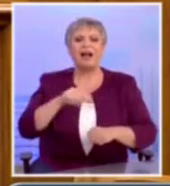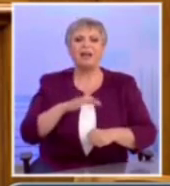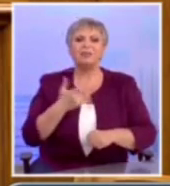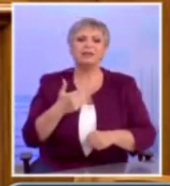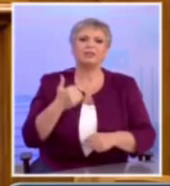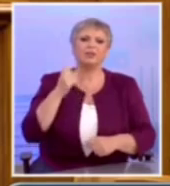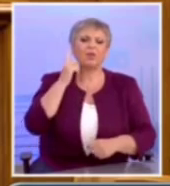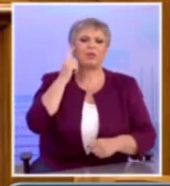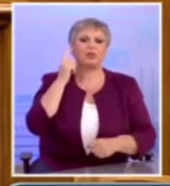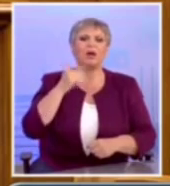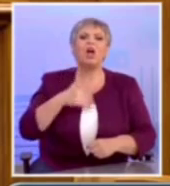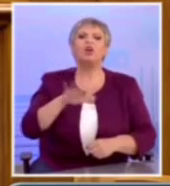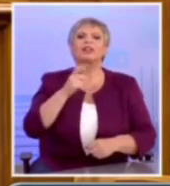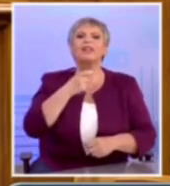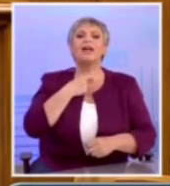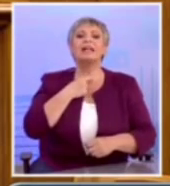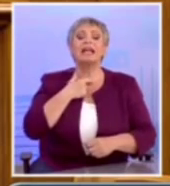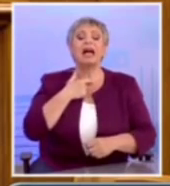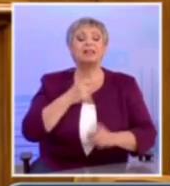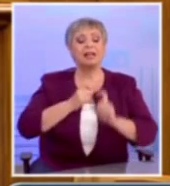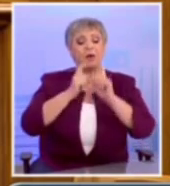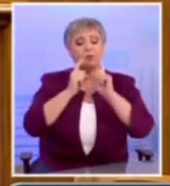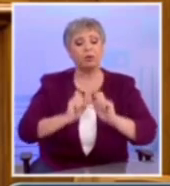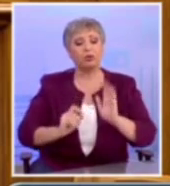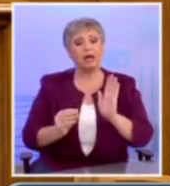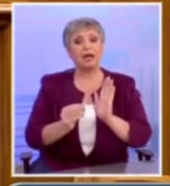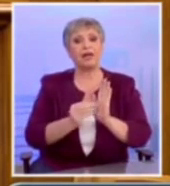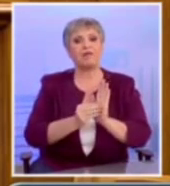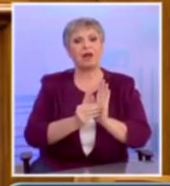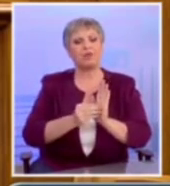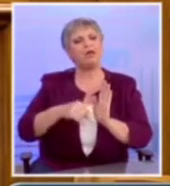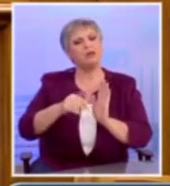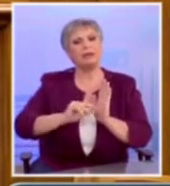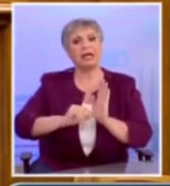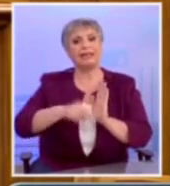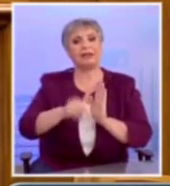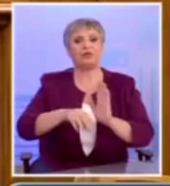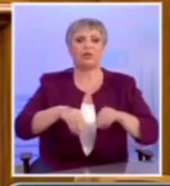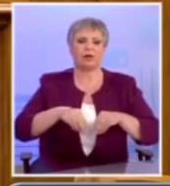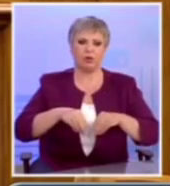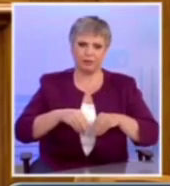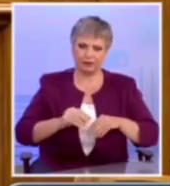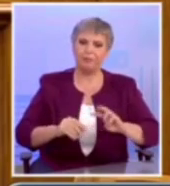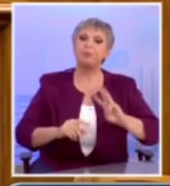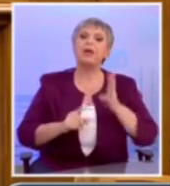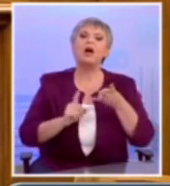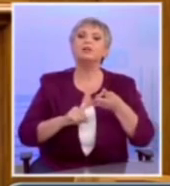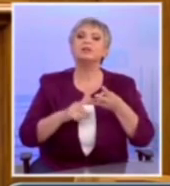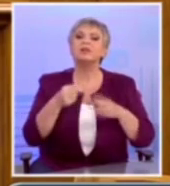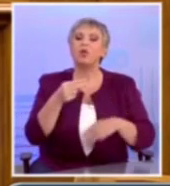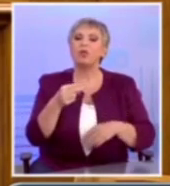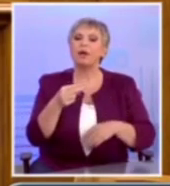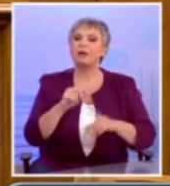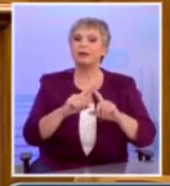είναι προϋπόθεση για να ισχύει η συμφωνία. Το τρίτο θέμα που έχει αναδειχθεί